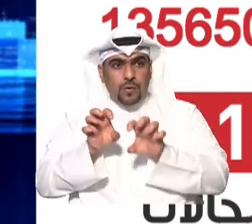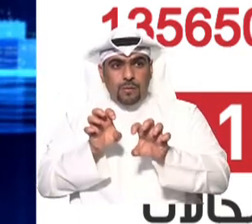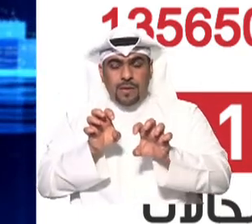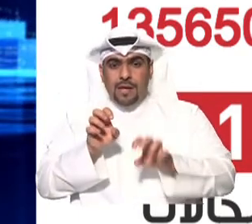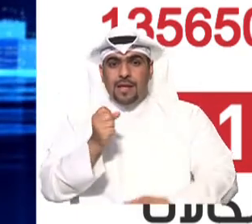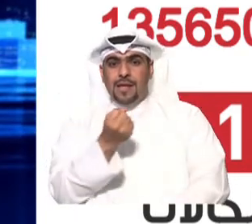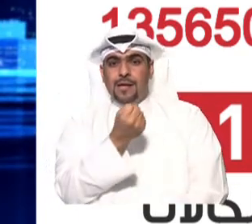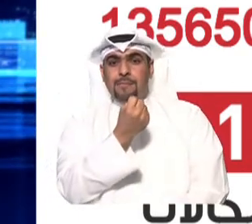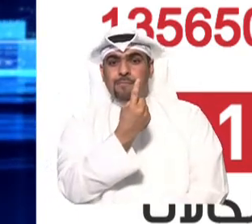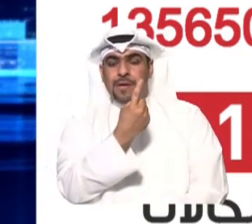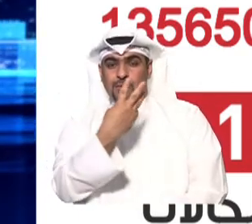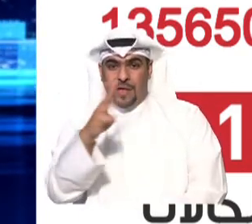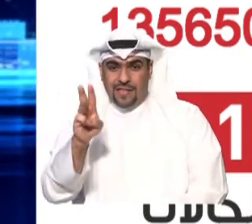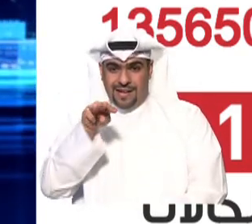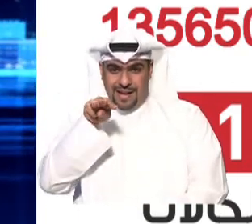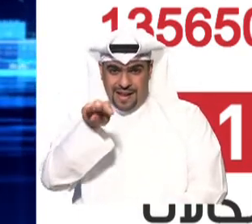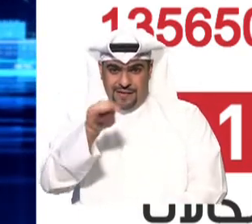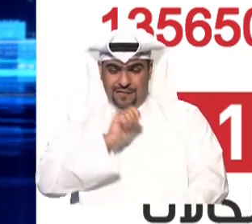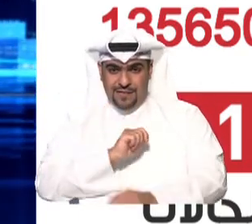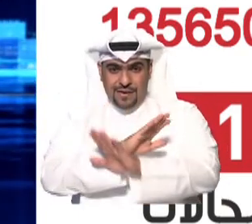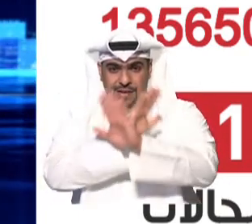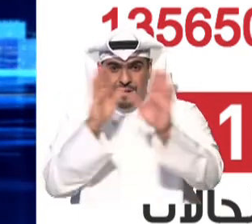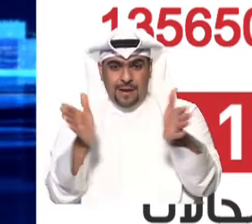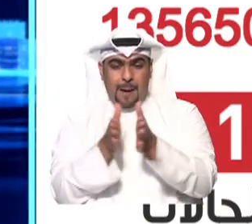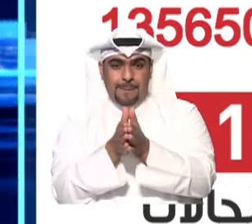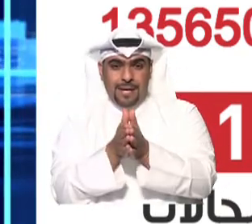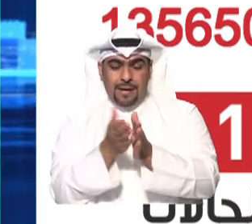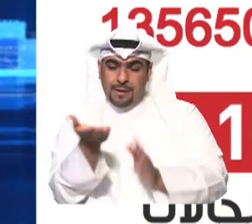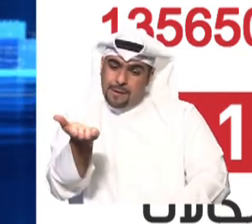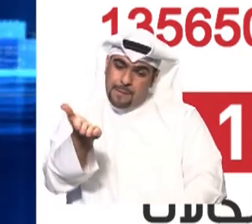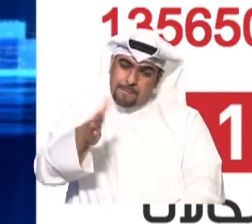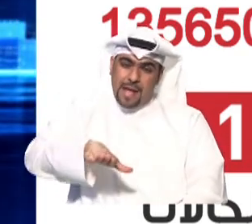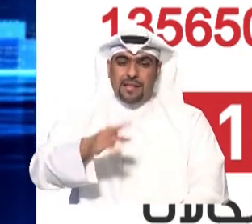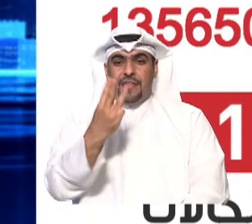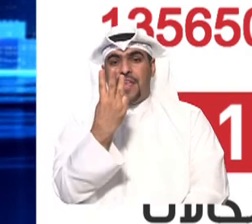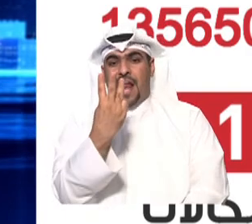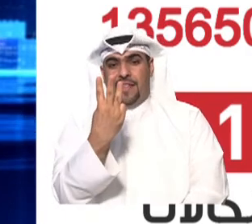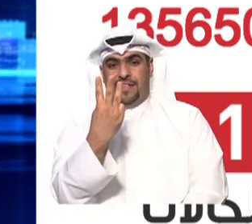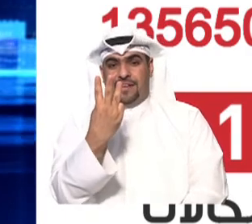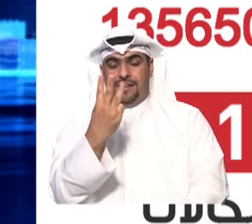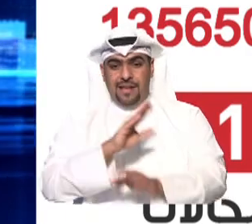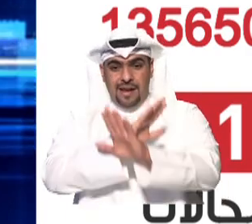135,650 حالة، في حين تم تسجيل 3 حالات وفاة، ليصبح مجموع حالات